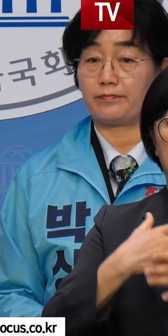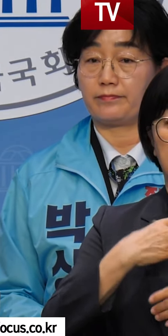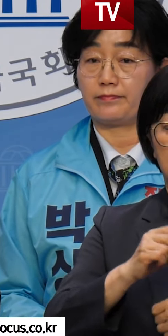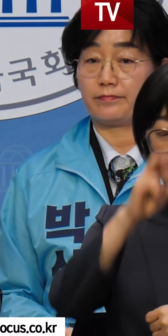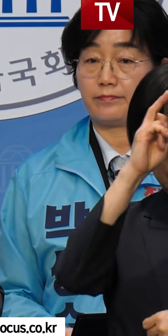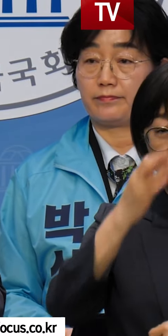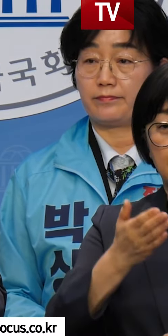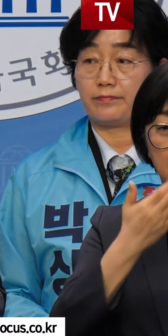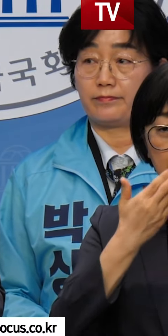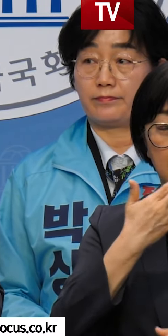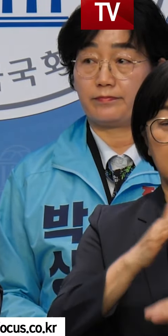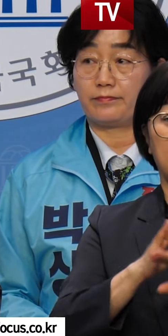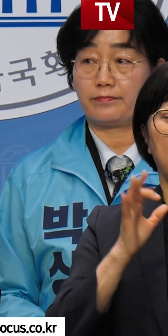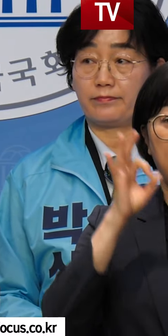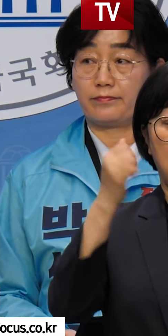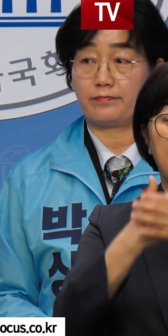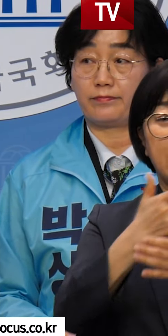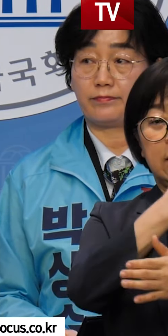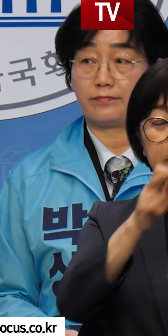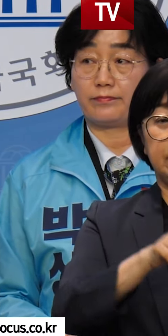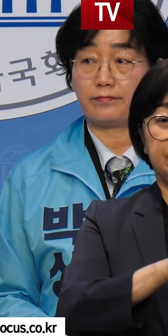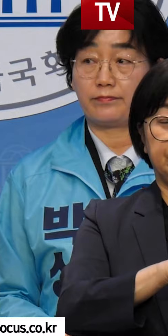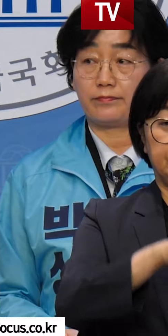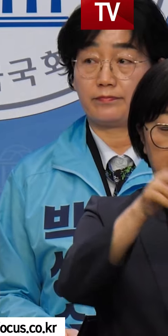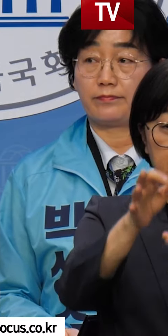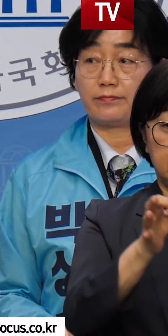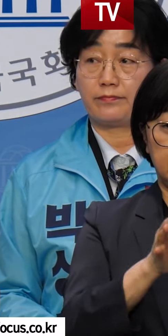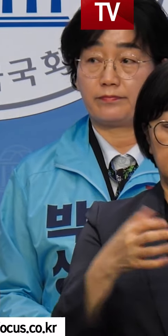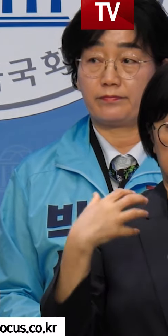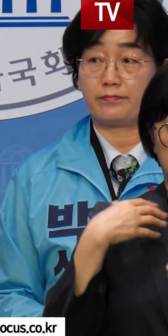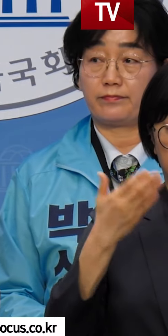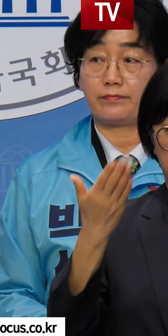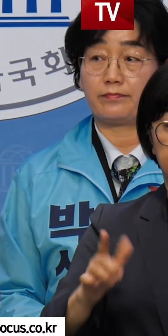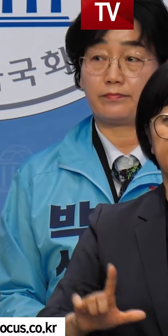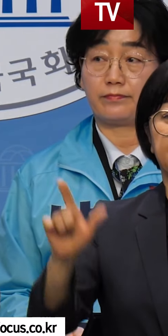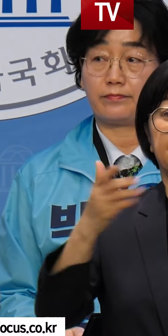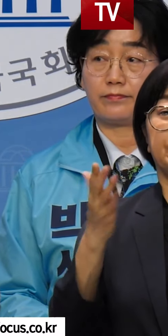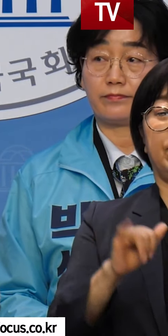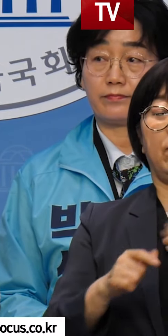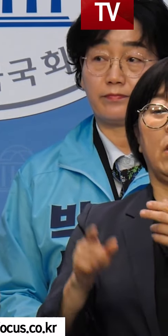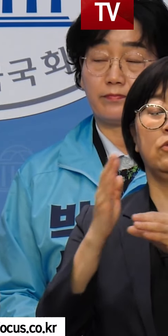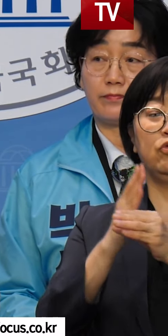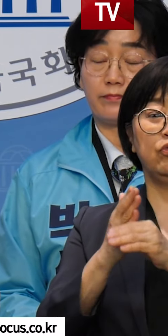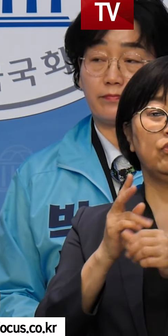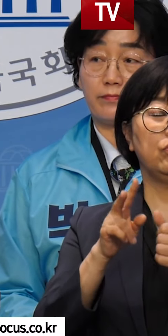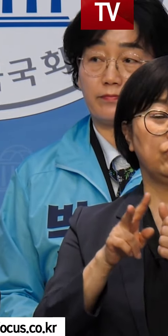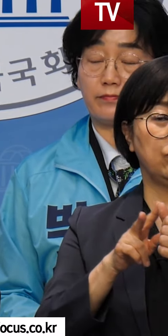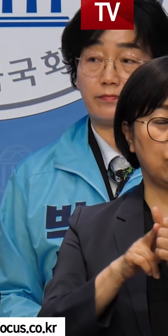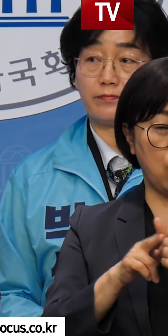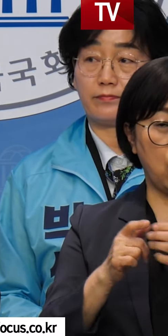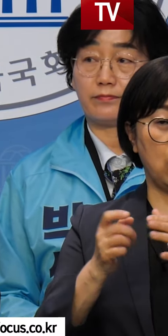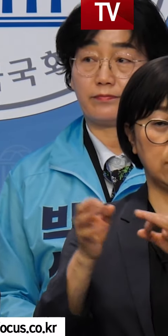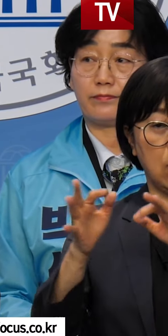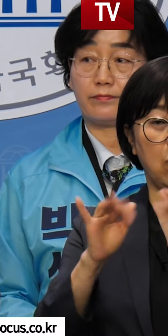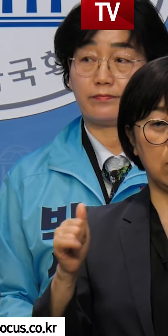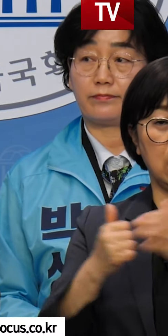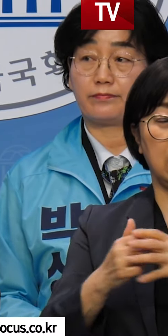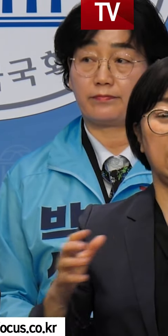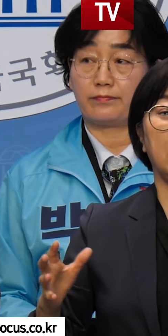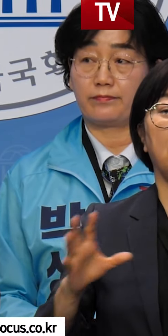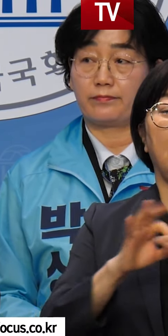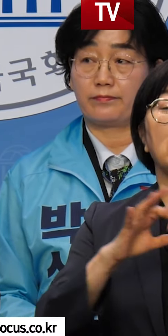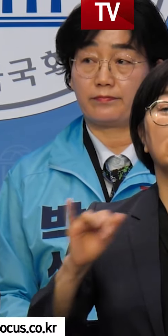노력하고 대형마트 의무 휴업일 문제는 노동자, 중소상공인, 주민 등 이해관계자와